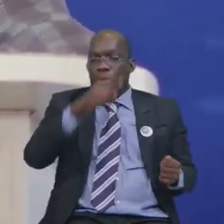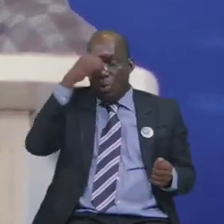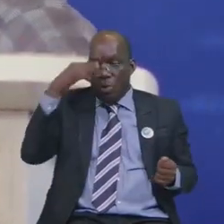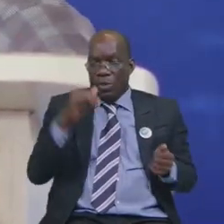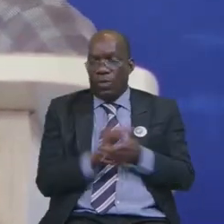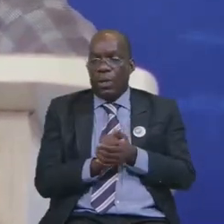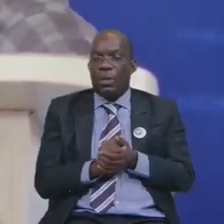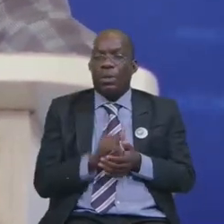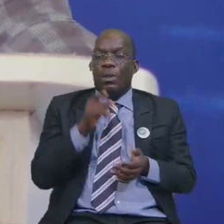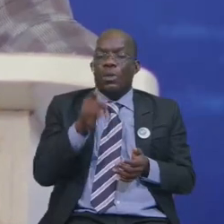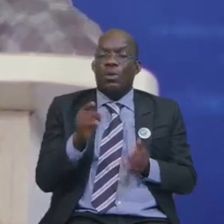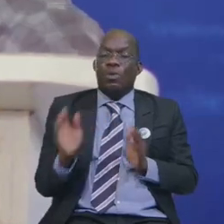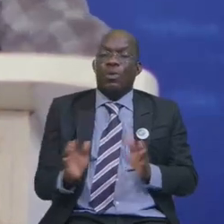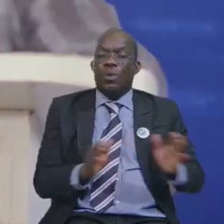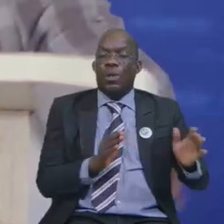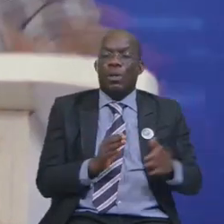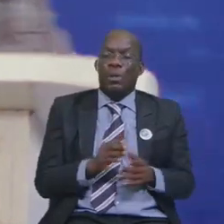tu te prépares